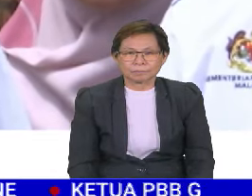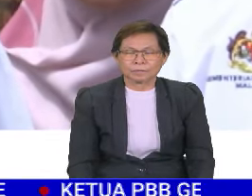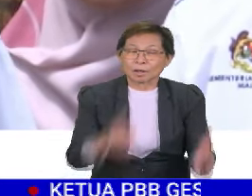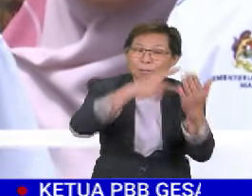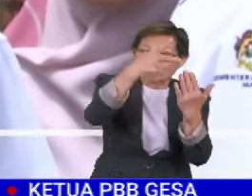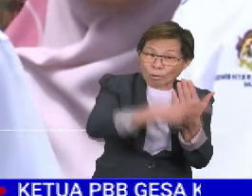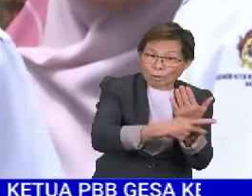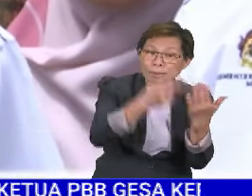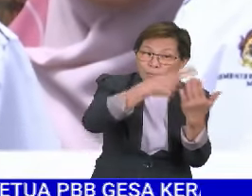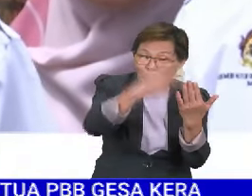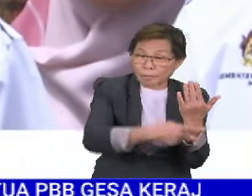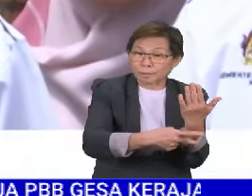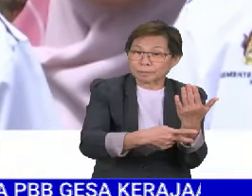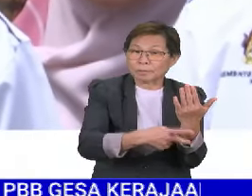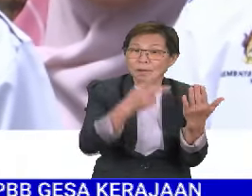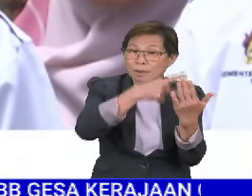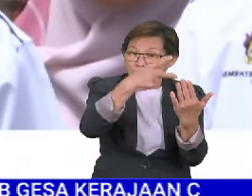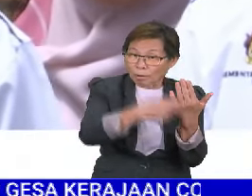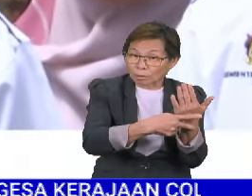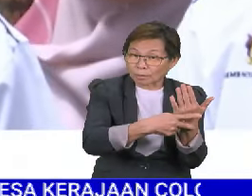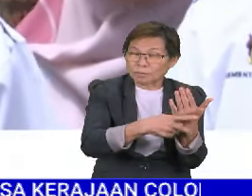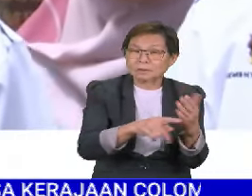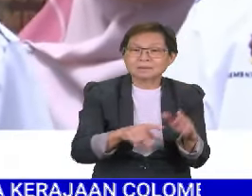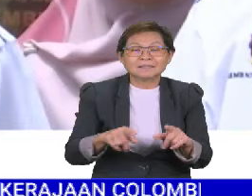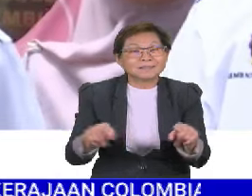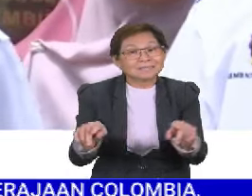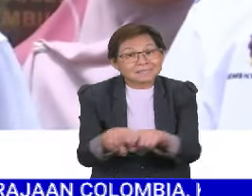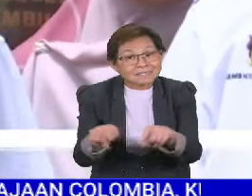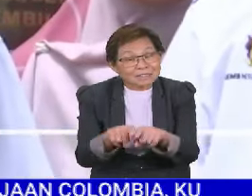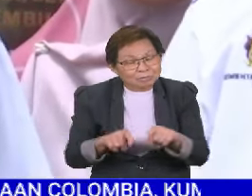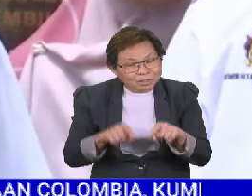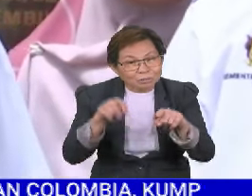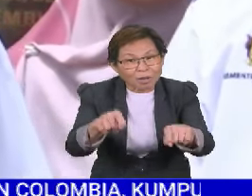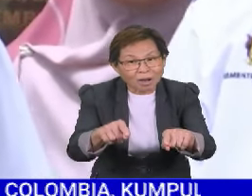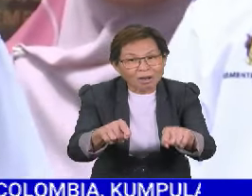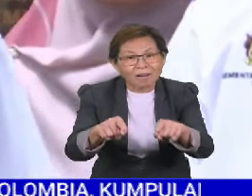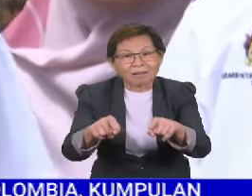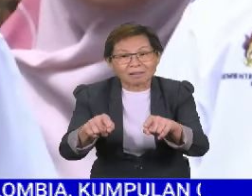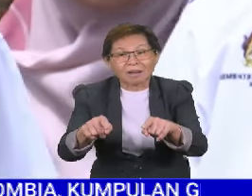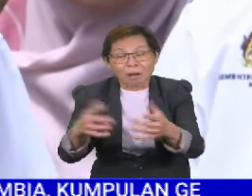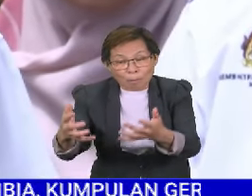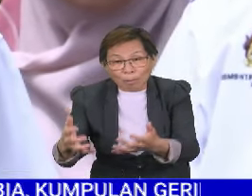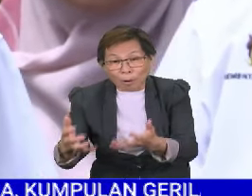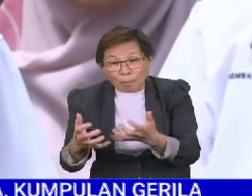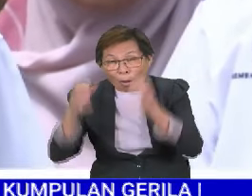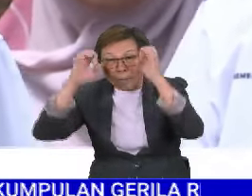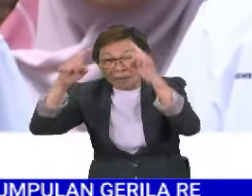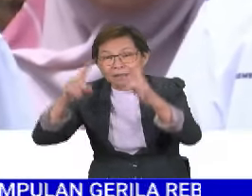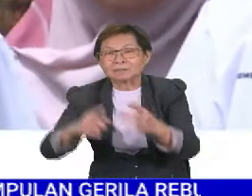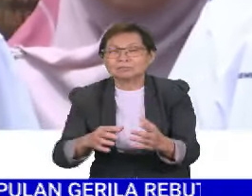Pengisian program tersebut dia juga selaras dengan hasrat pendidikan lah. Terutama dia fokus